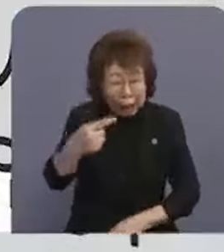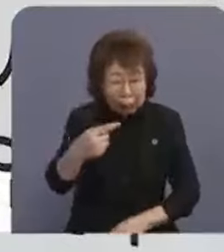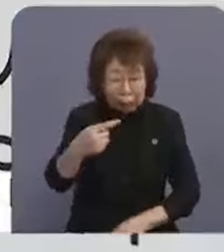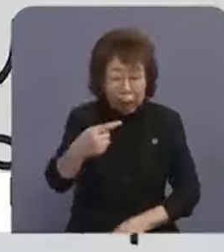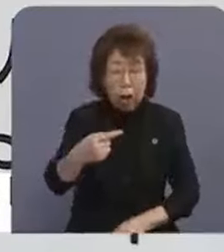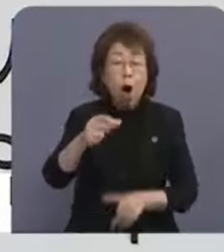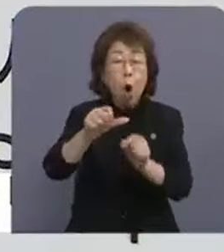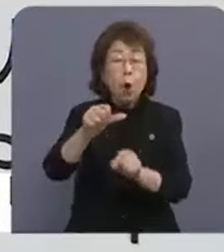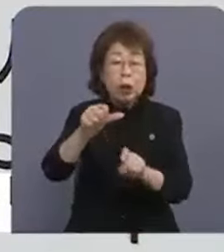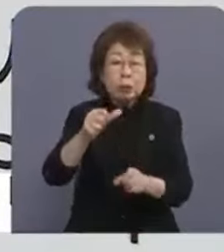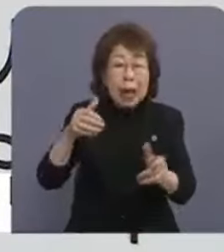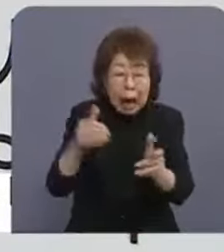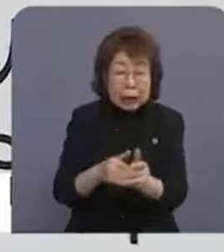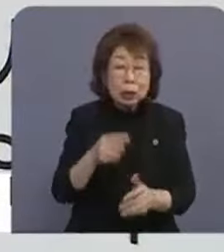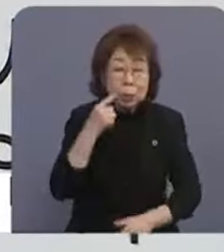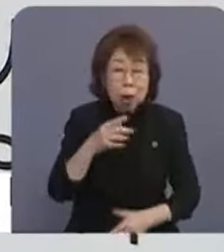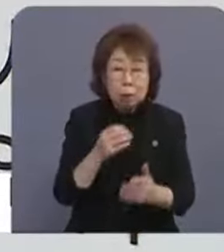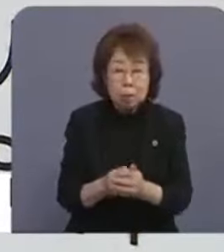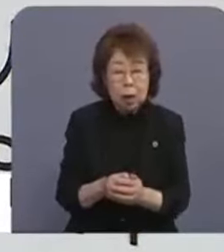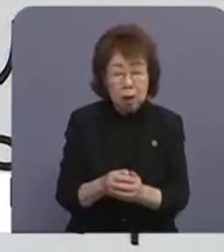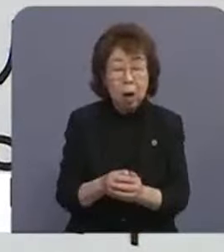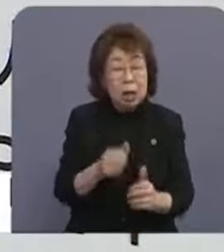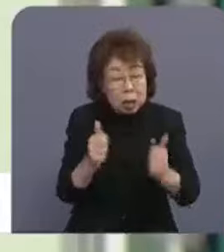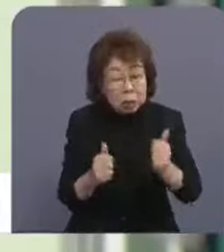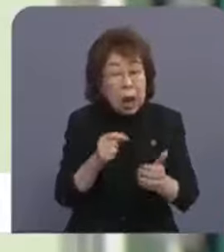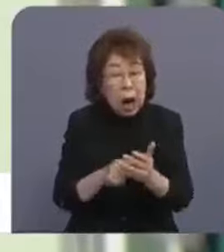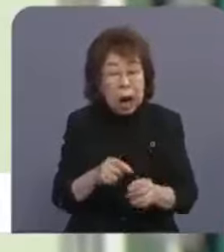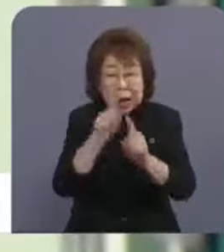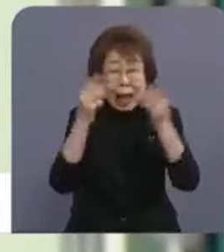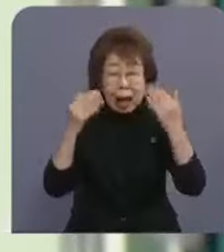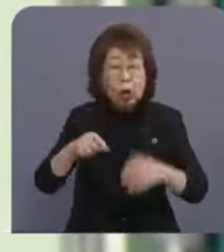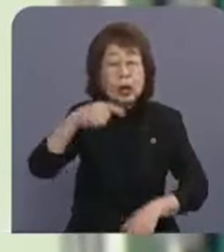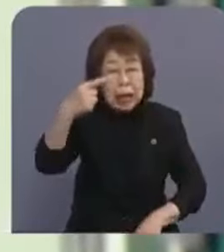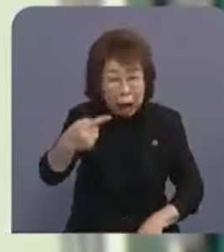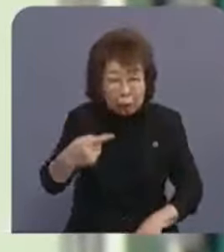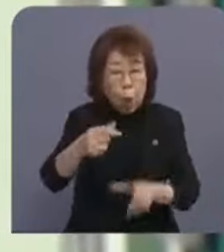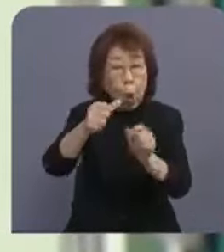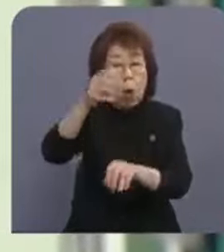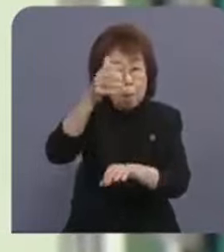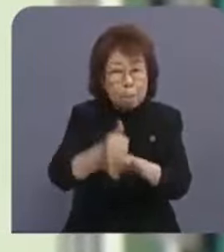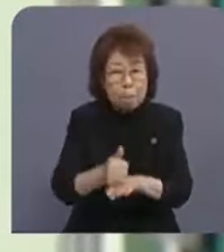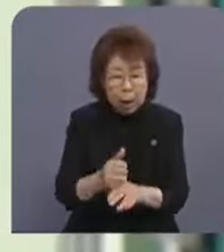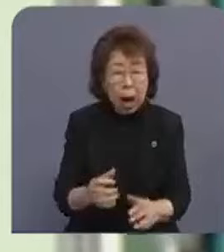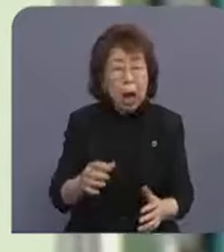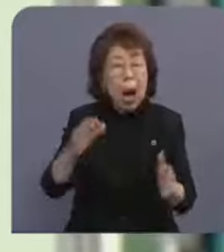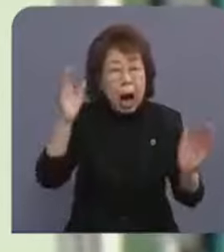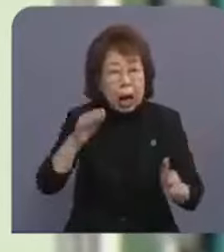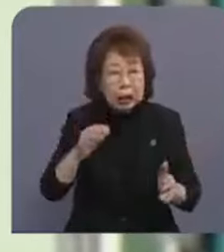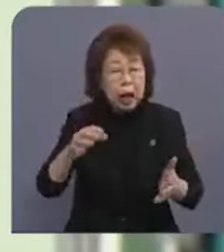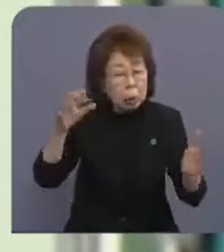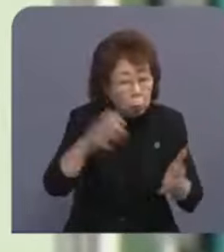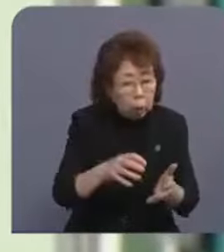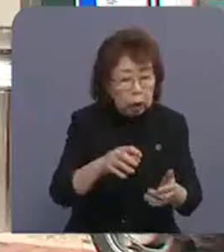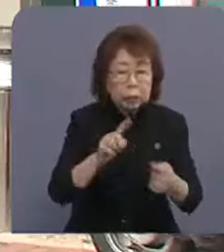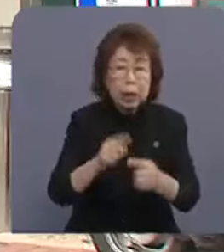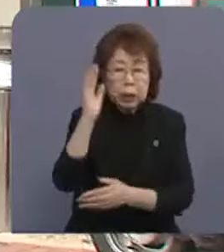10일까지 대교협에 보내면 심의를 거쳐 대학은 다음 달 말쯤 바뀐 모집 요강을 발표해야